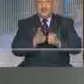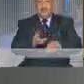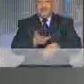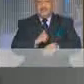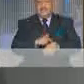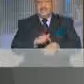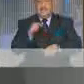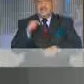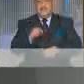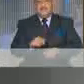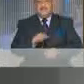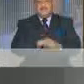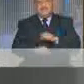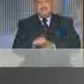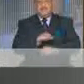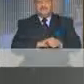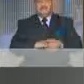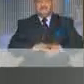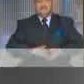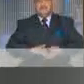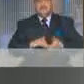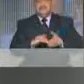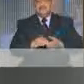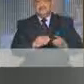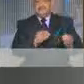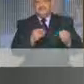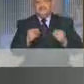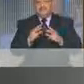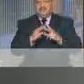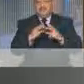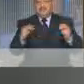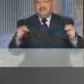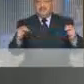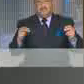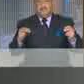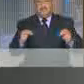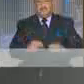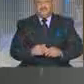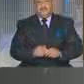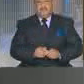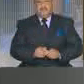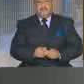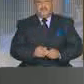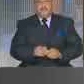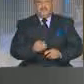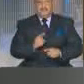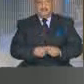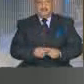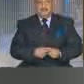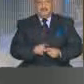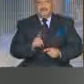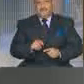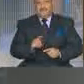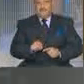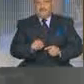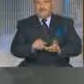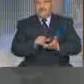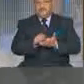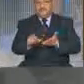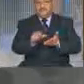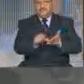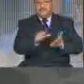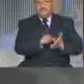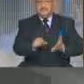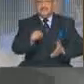الناس هذوما بما يمكن إنقاذه من حلول مستعجلة قبل أن يتفاقم الوضع، في انتظار أنه البرنامج الخصوصي اللي